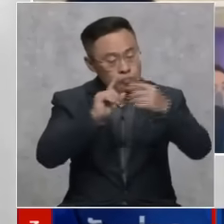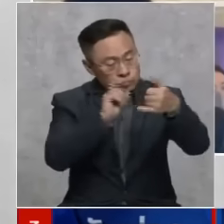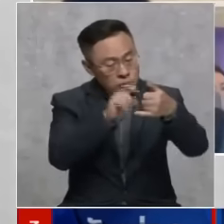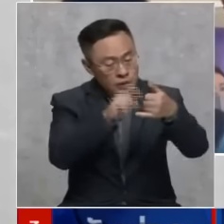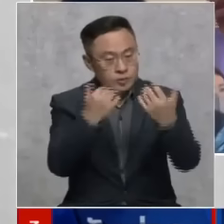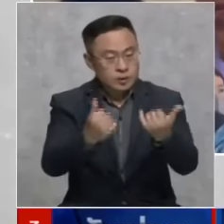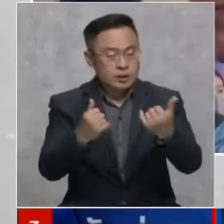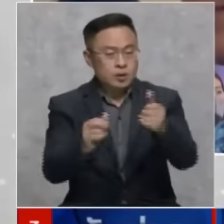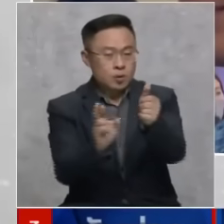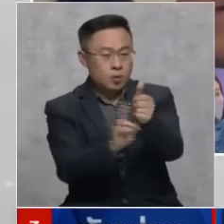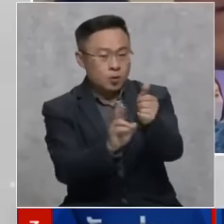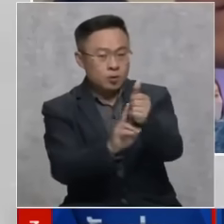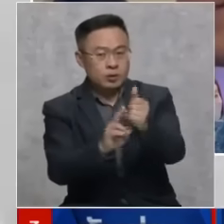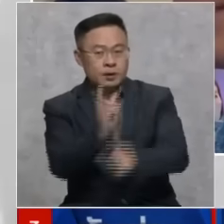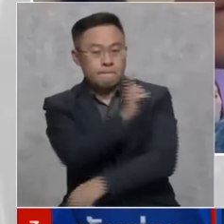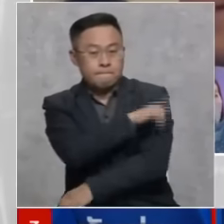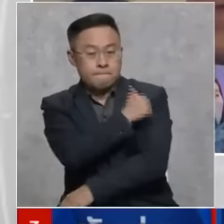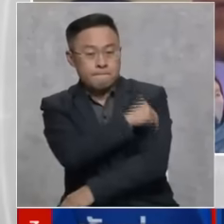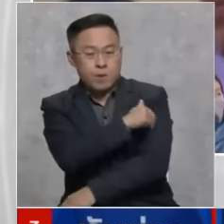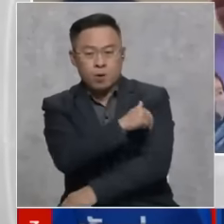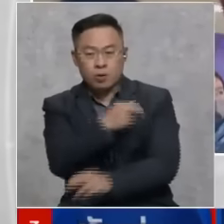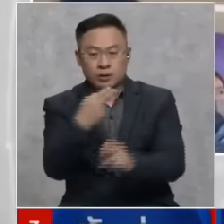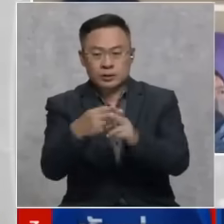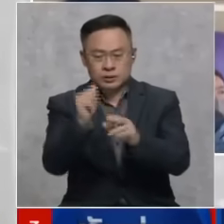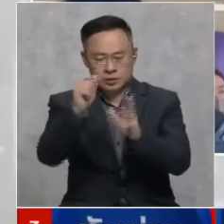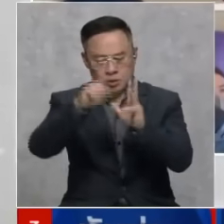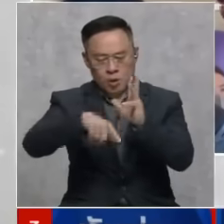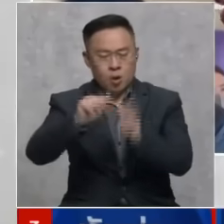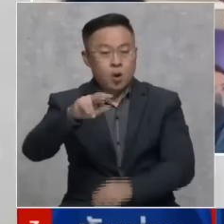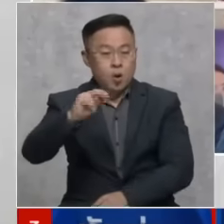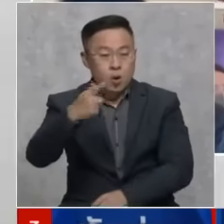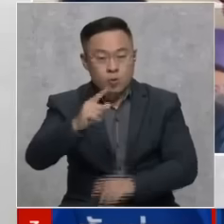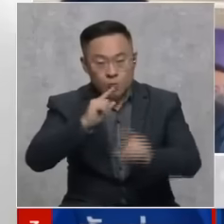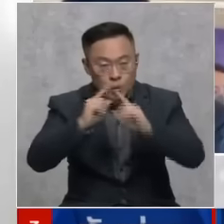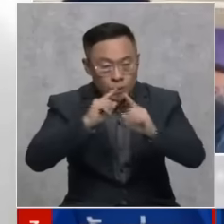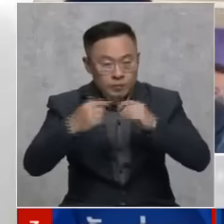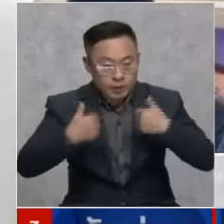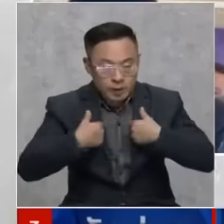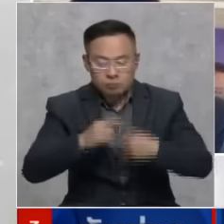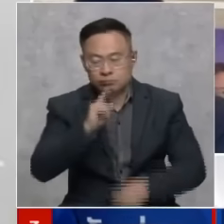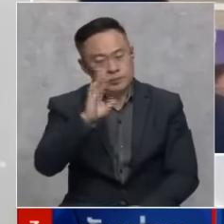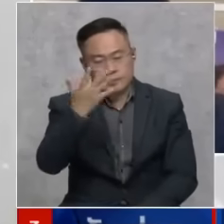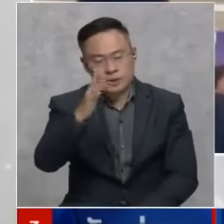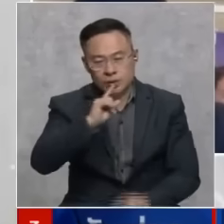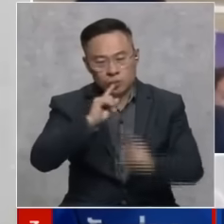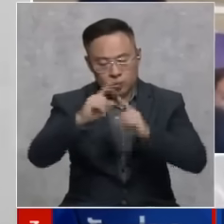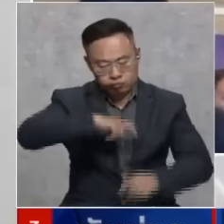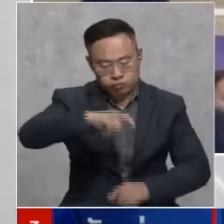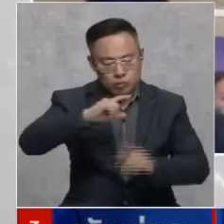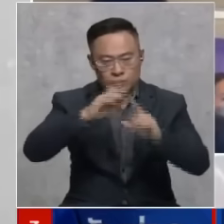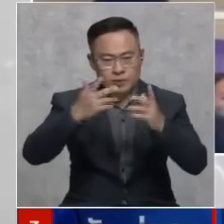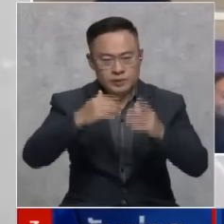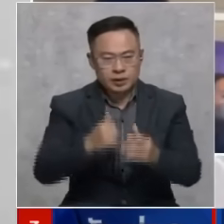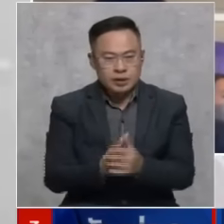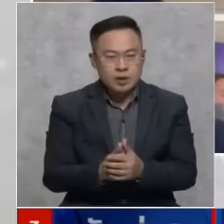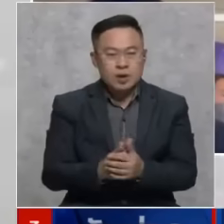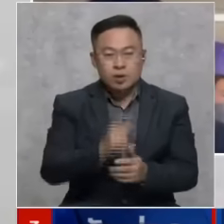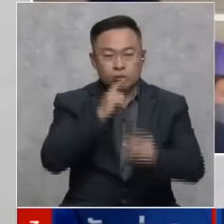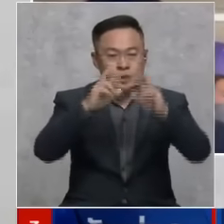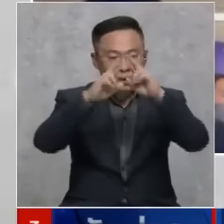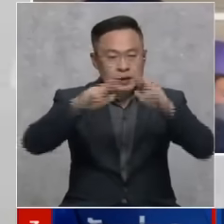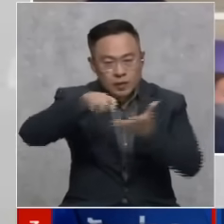นี้จะย้ายไปอยู่พรรคไหนจะอยู่ที่เดิม ไม่ได้ปรึกษากันเรื่องว่าร้านอาหารไหน